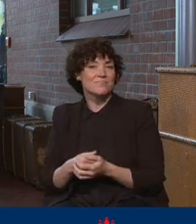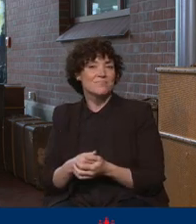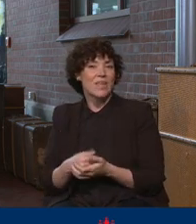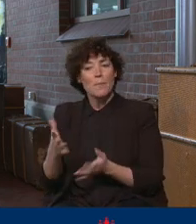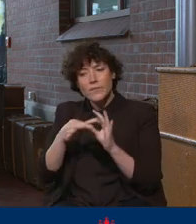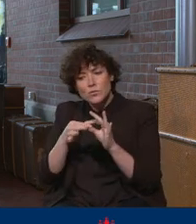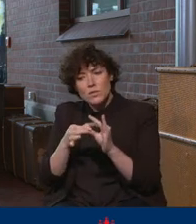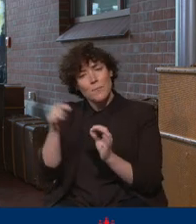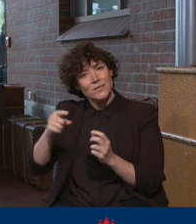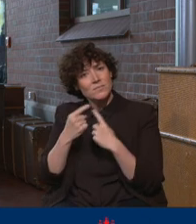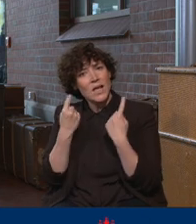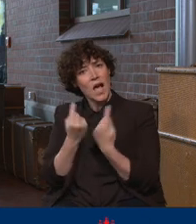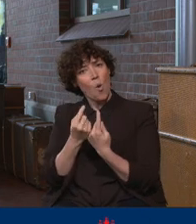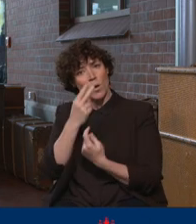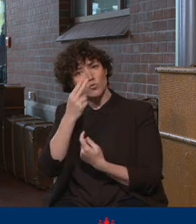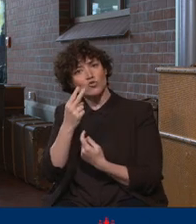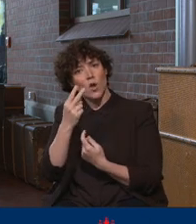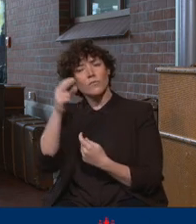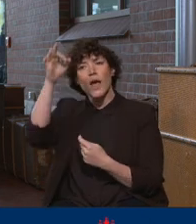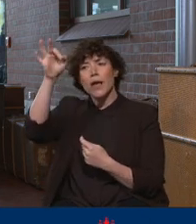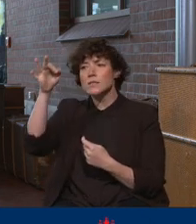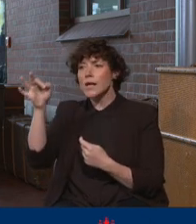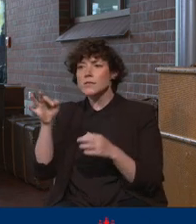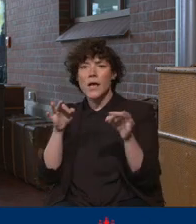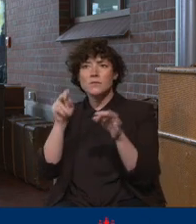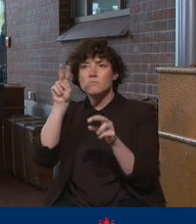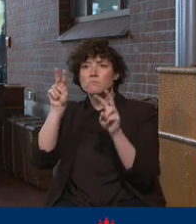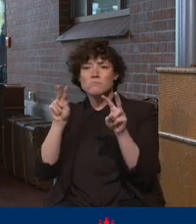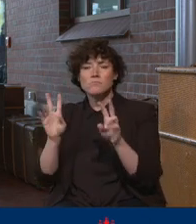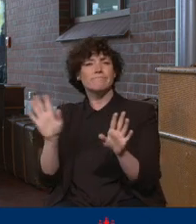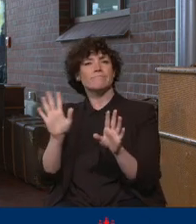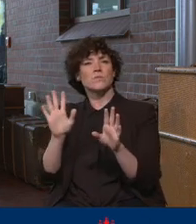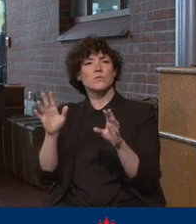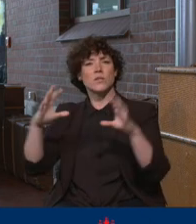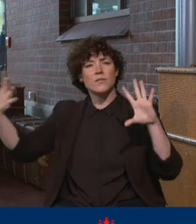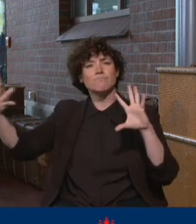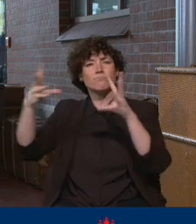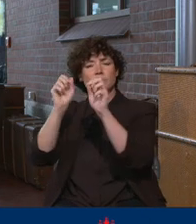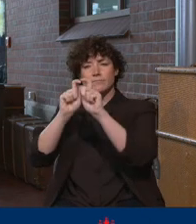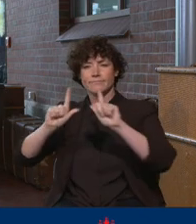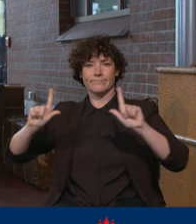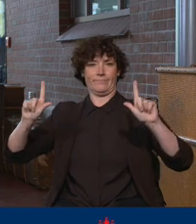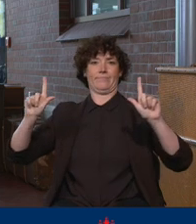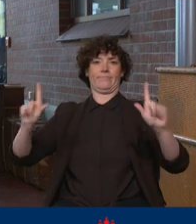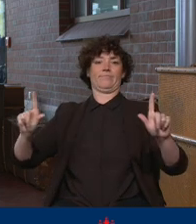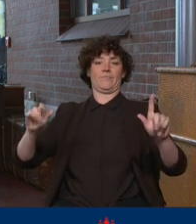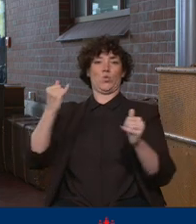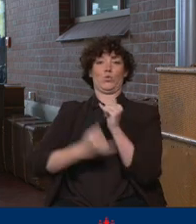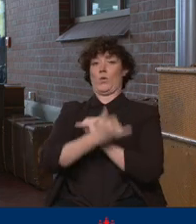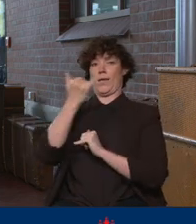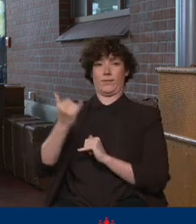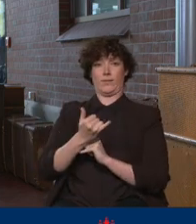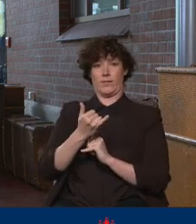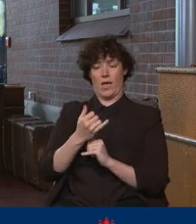nicht nur sozusagen die einzelne teile sondern im zusammenhang das ist ungefähr der umgriff den wir uns im letzten jahr vorgenommen haben das ist